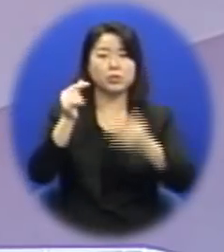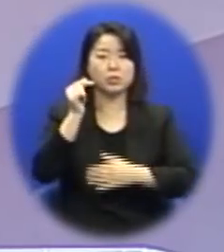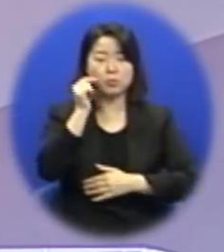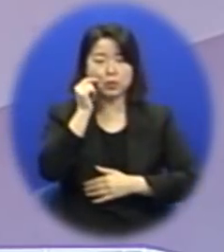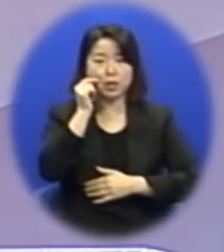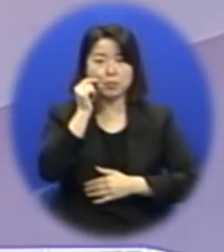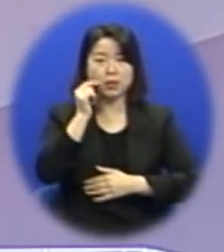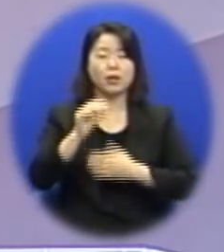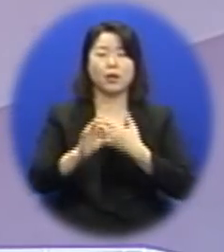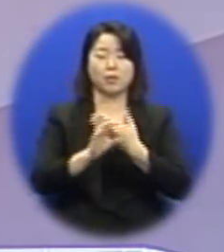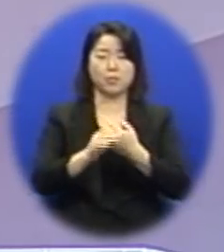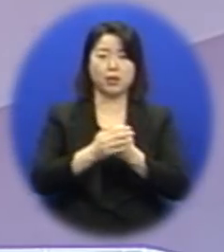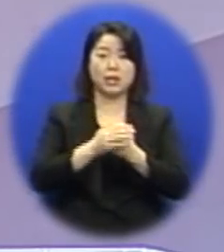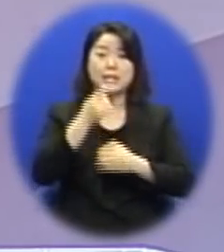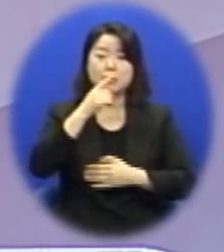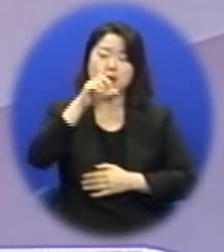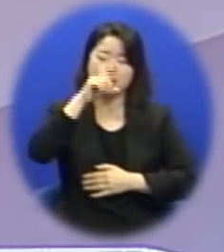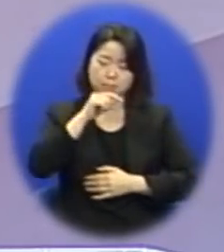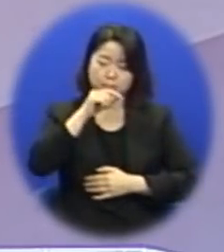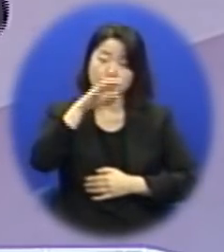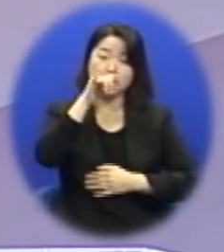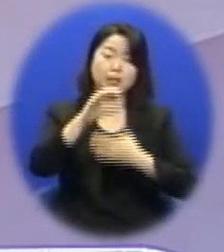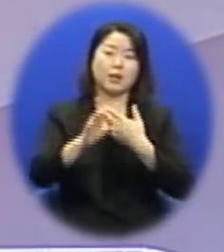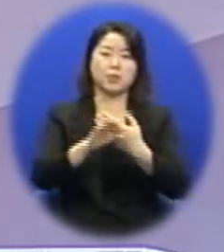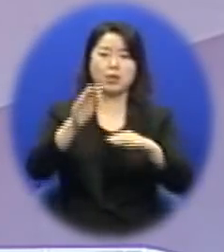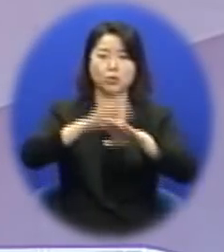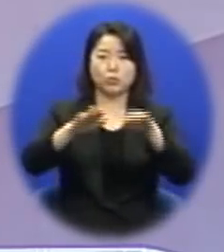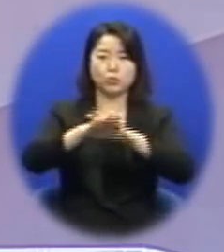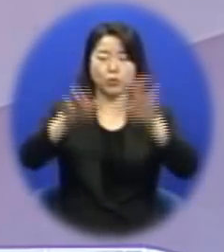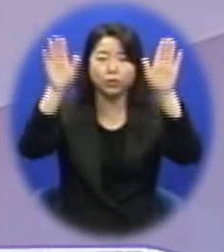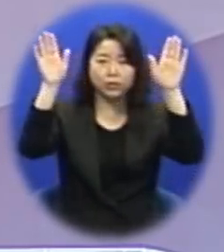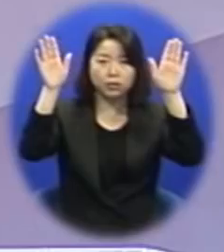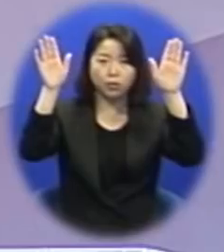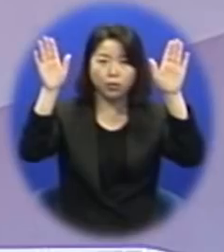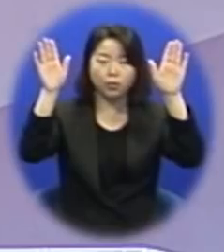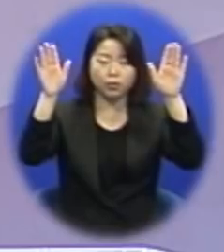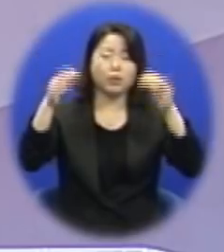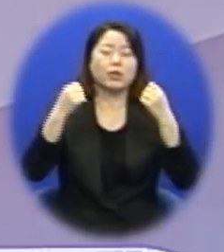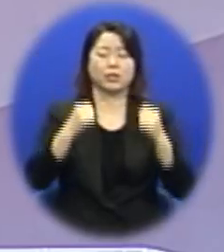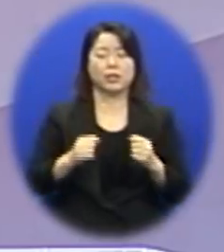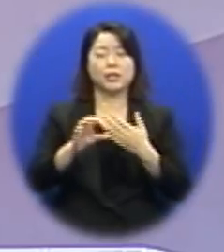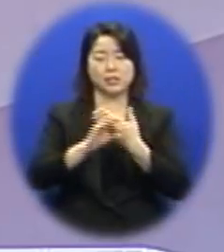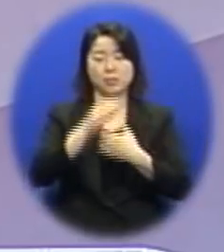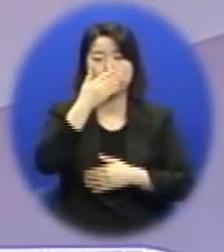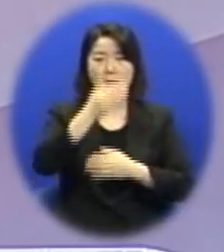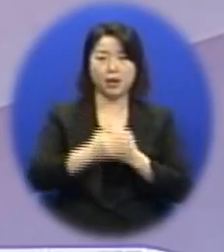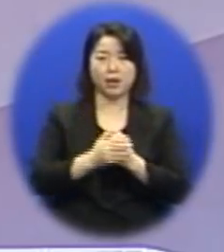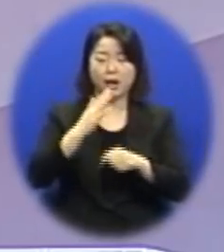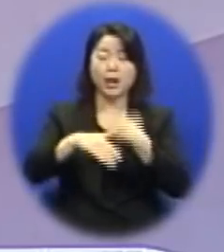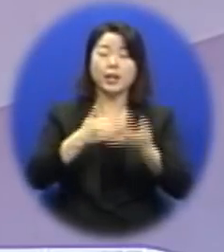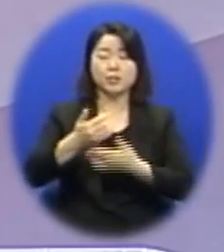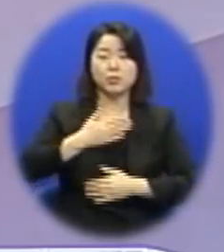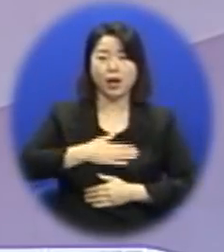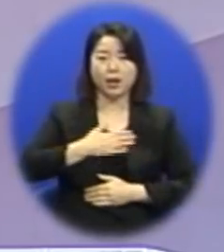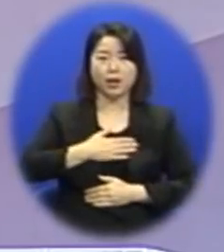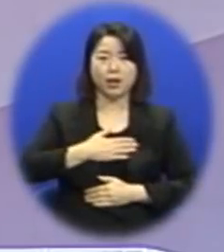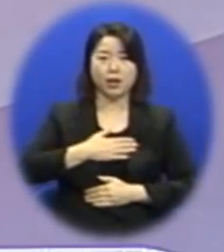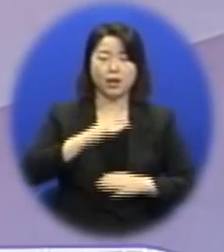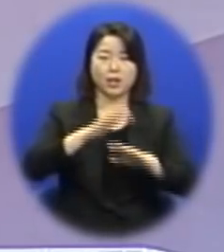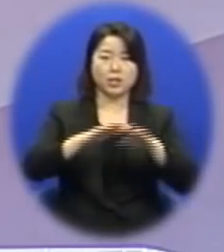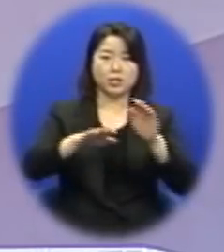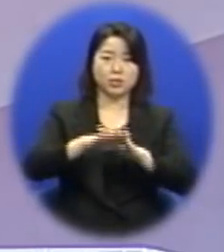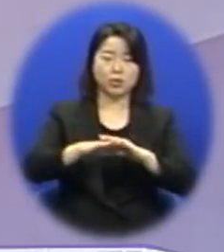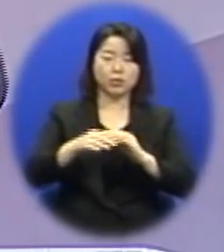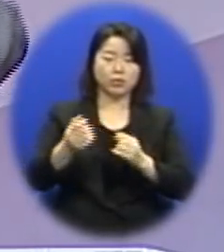말이 입이 다쳤다면 두 손을 들고라도 계시면 돼요 하나님은 아세요 손들